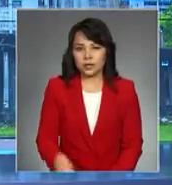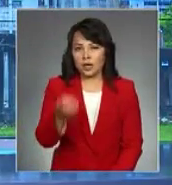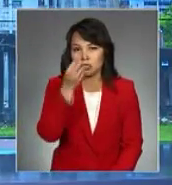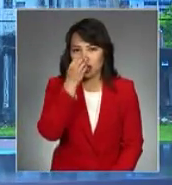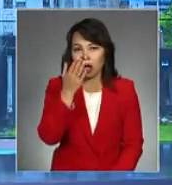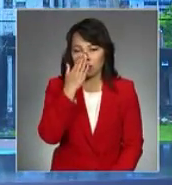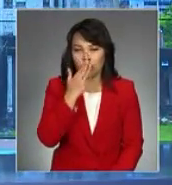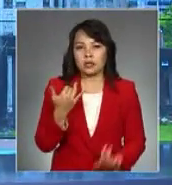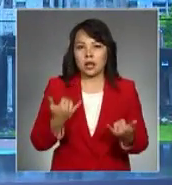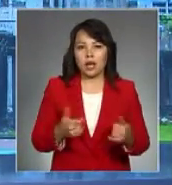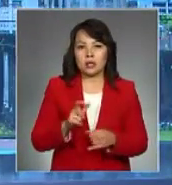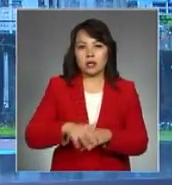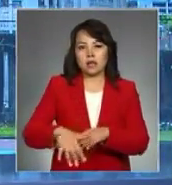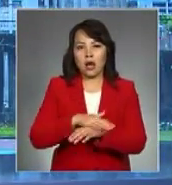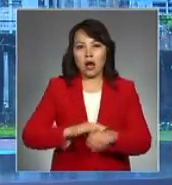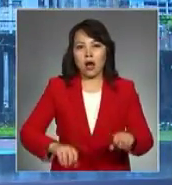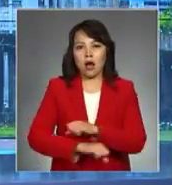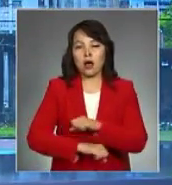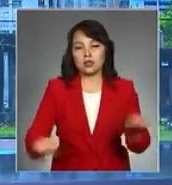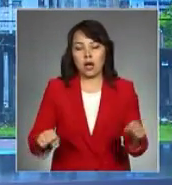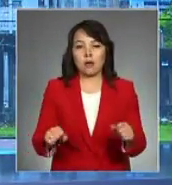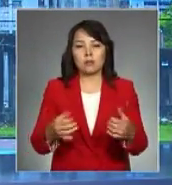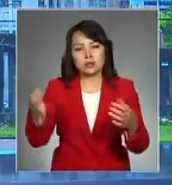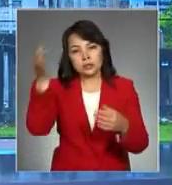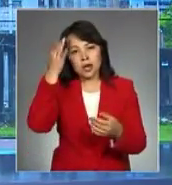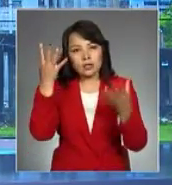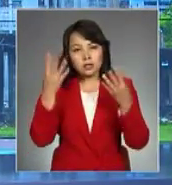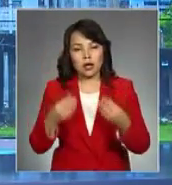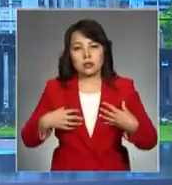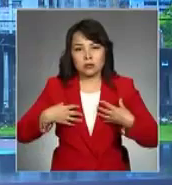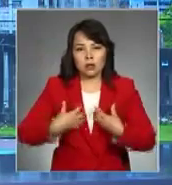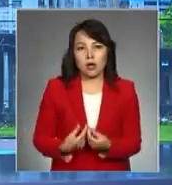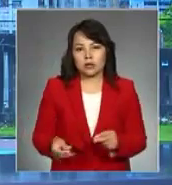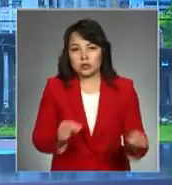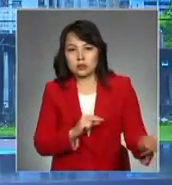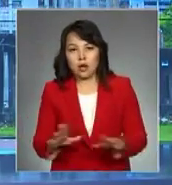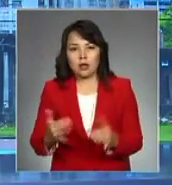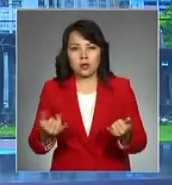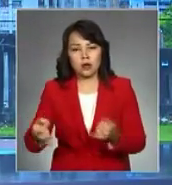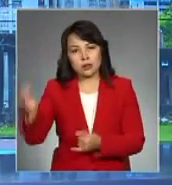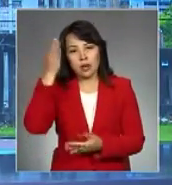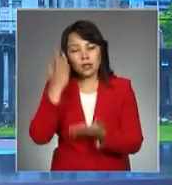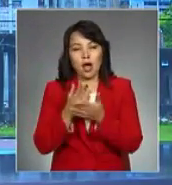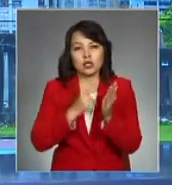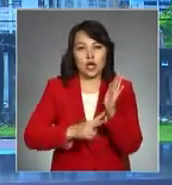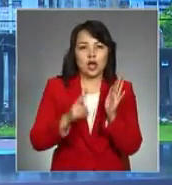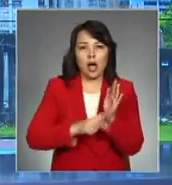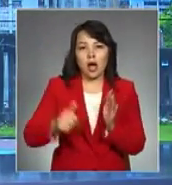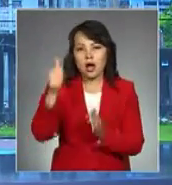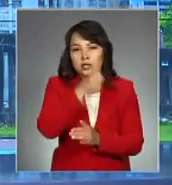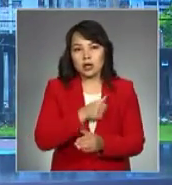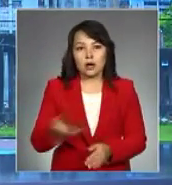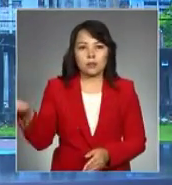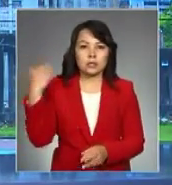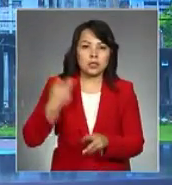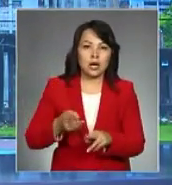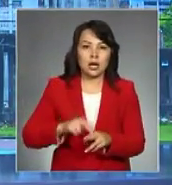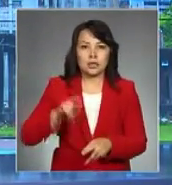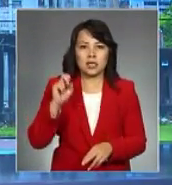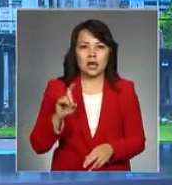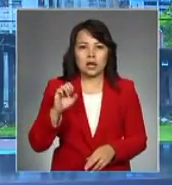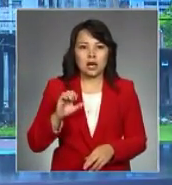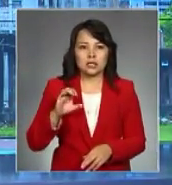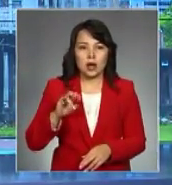Жапония халқы бүгін атом бомбасы құрбандарын еске алды. Биыл осы қайғылы оқиғаға тура 70 жыл болды. Еске алу рәсімі